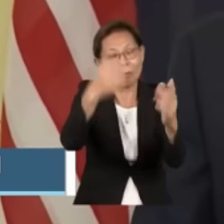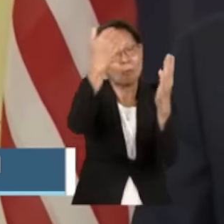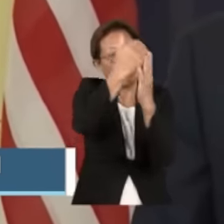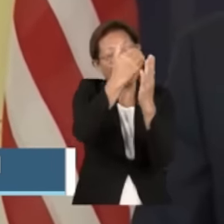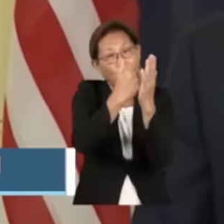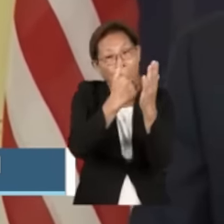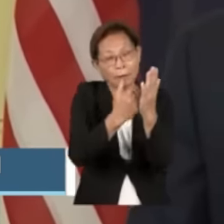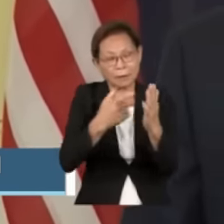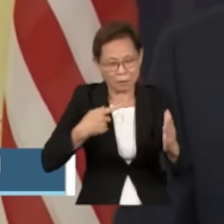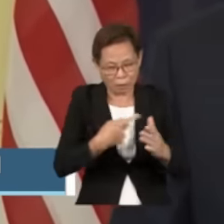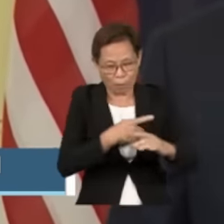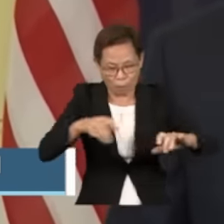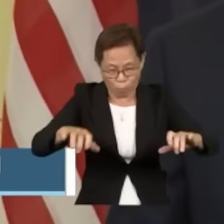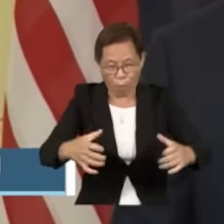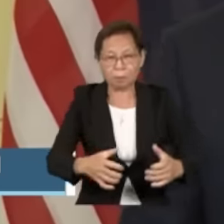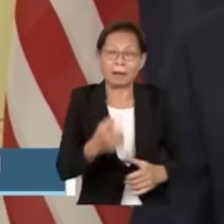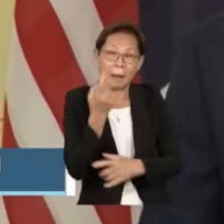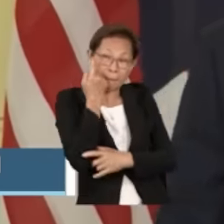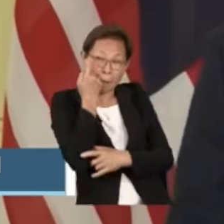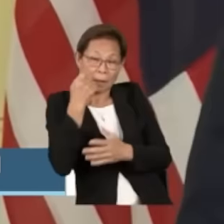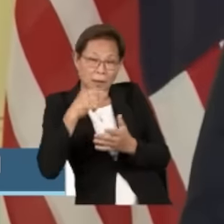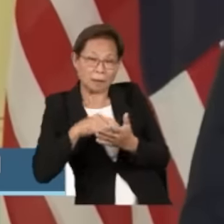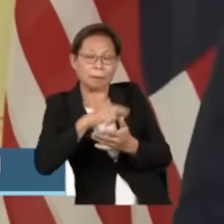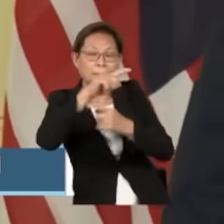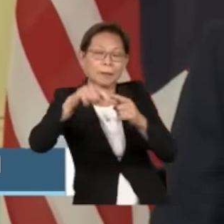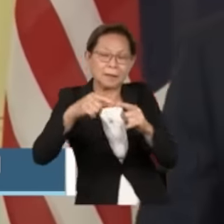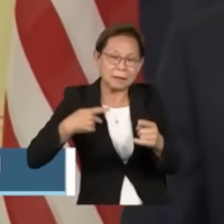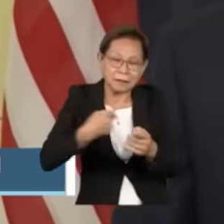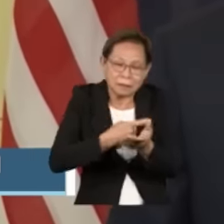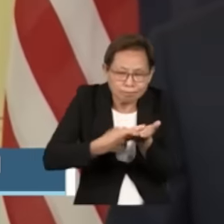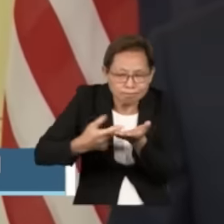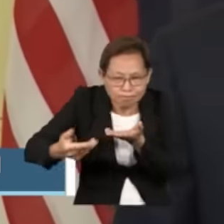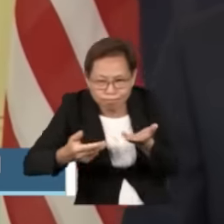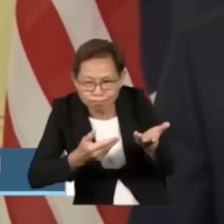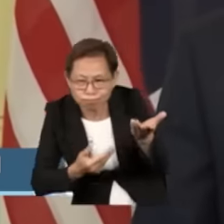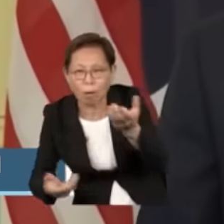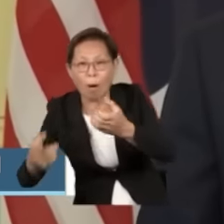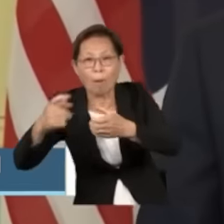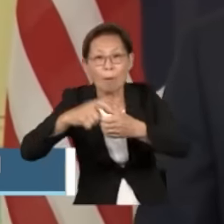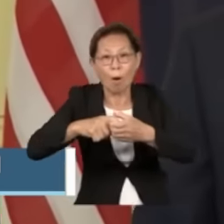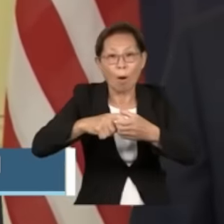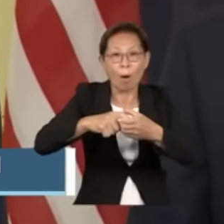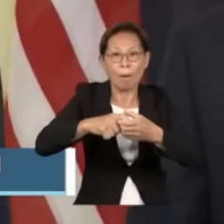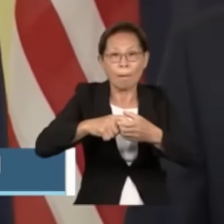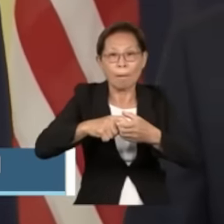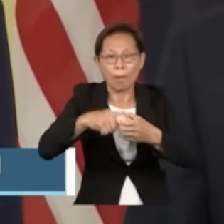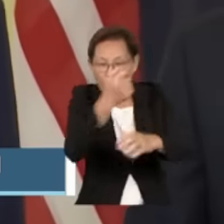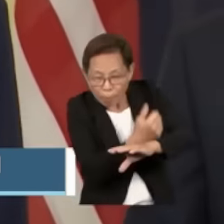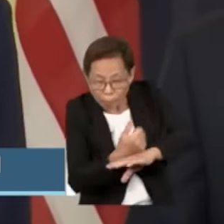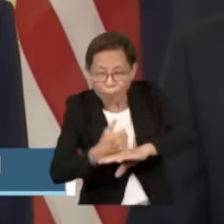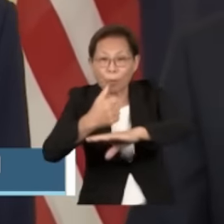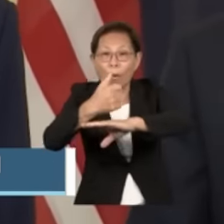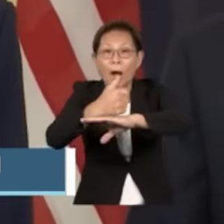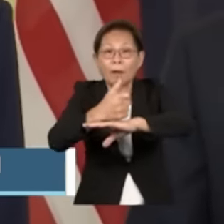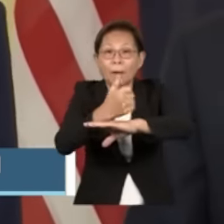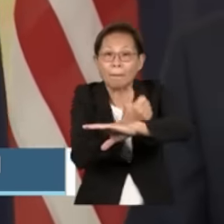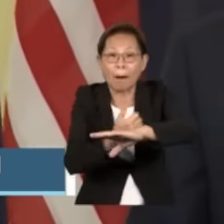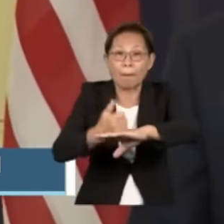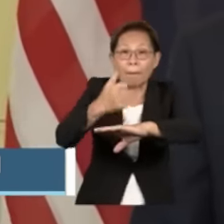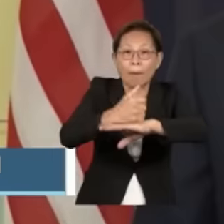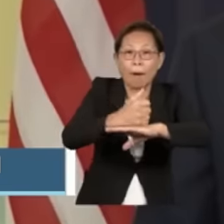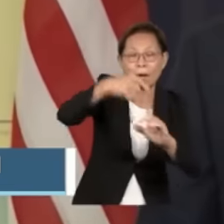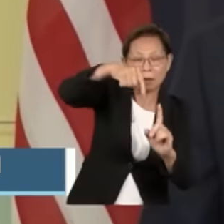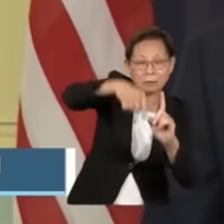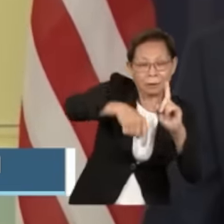yang kita ambil baru-baru ini bila kita bicarakan soal penumbuhan